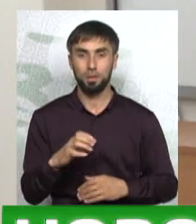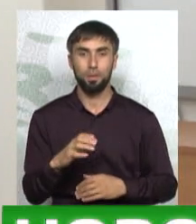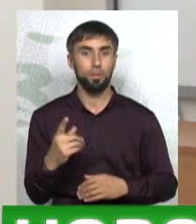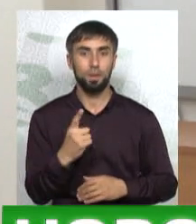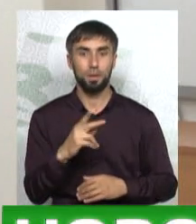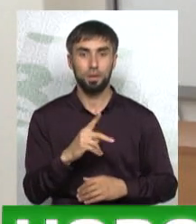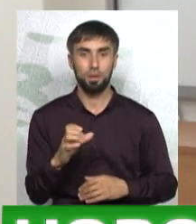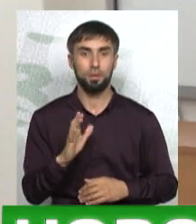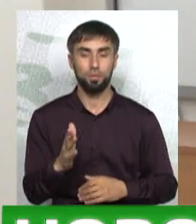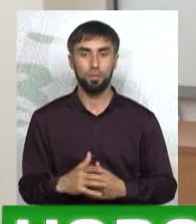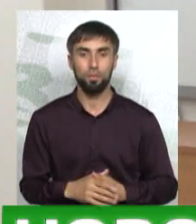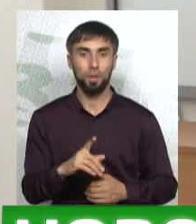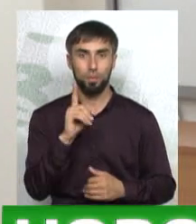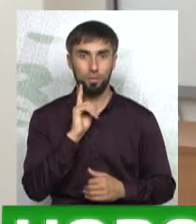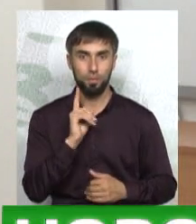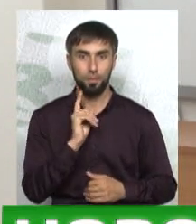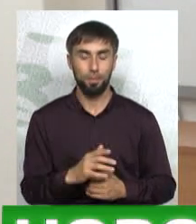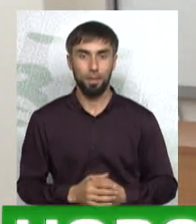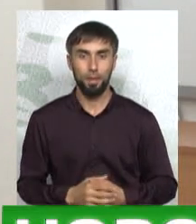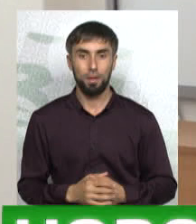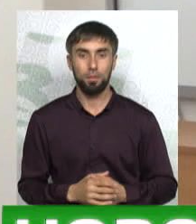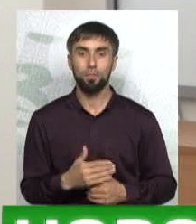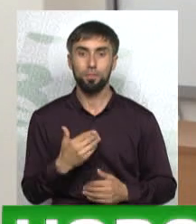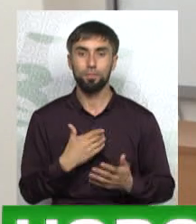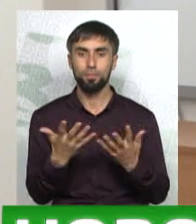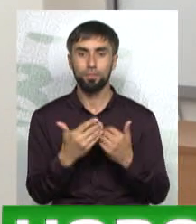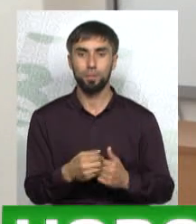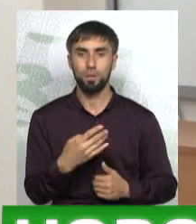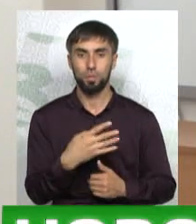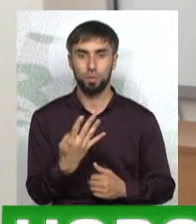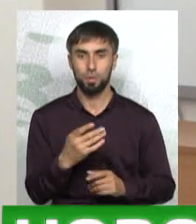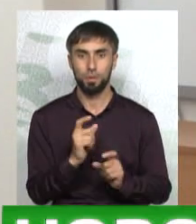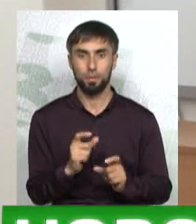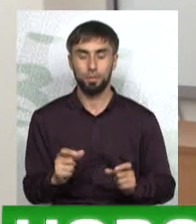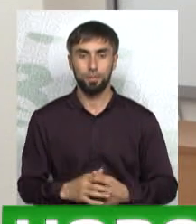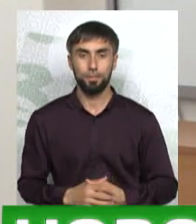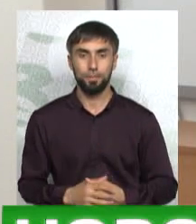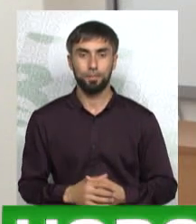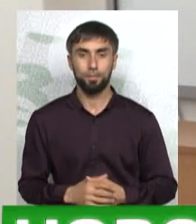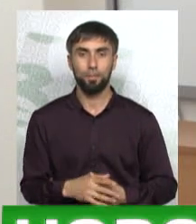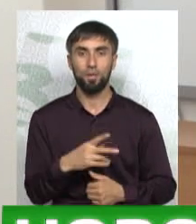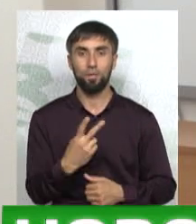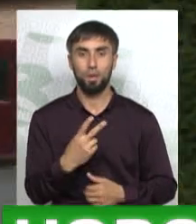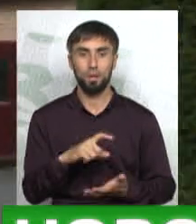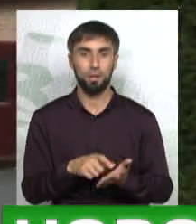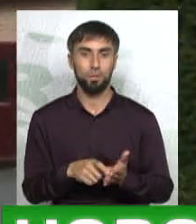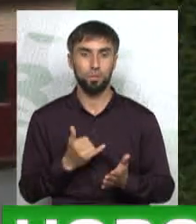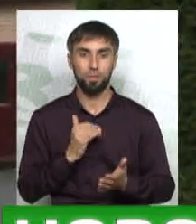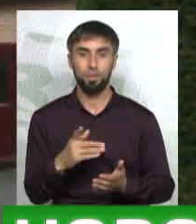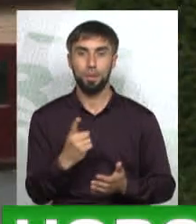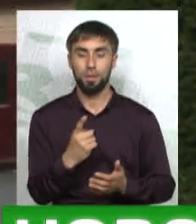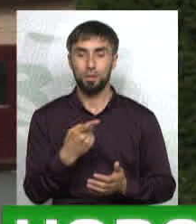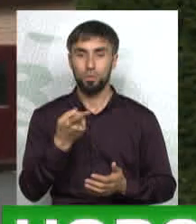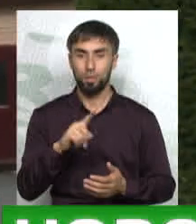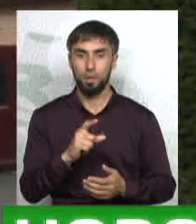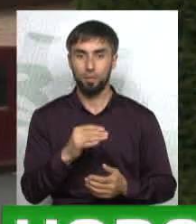первом классе будут пока, мы насчитали 44 человека. 2 класса у нас будет. В первой